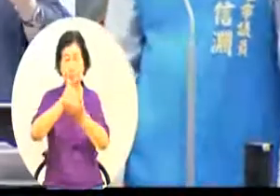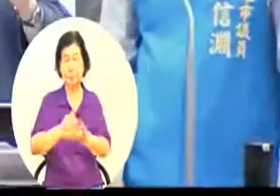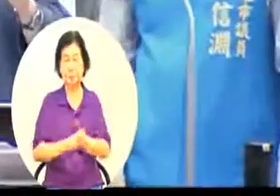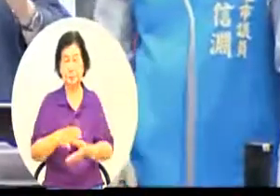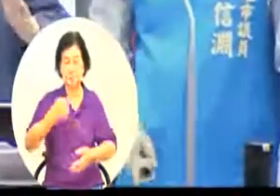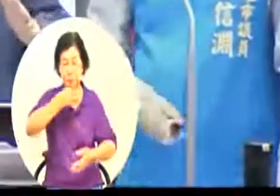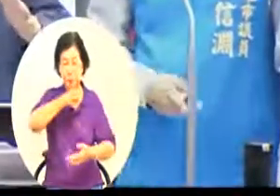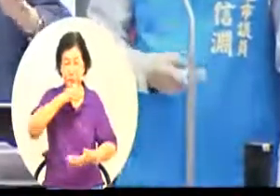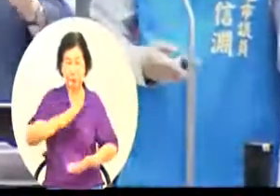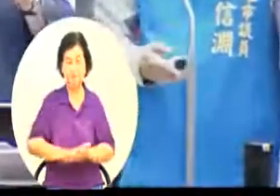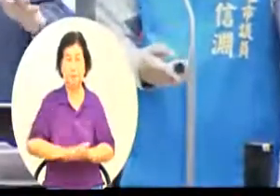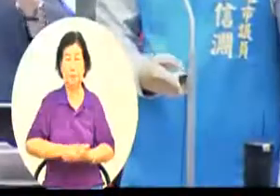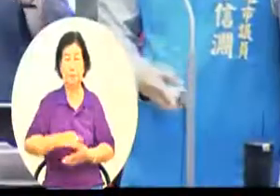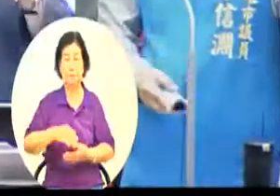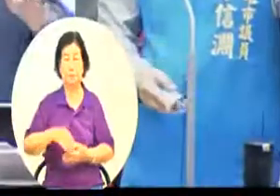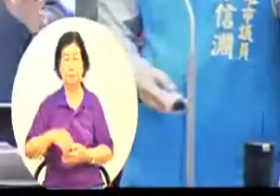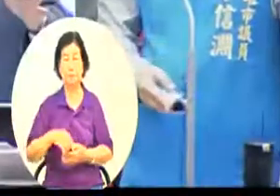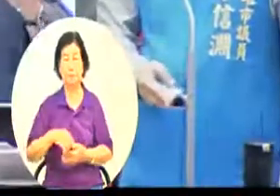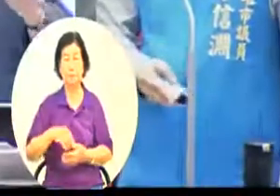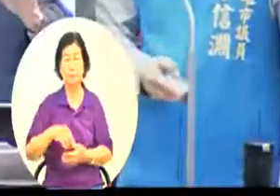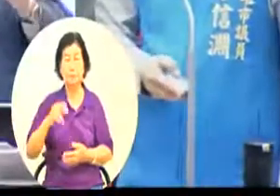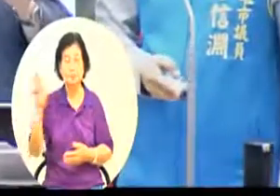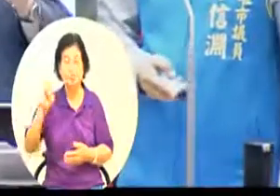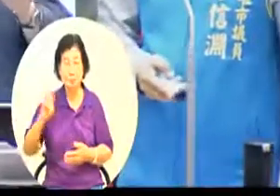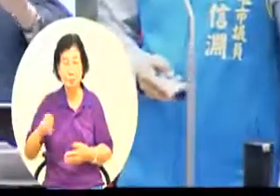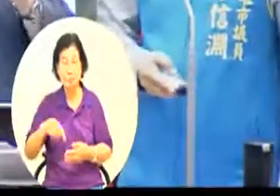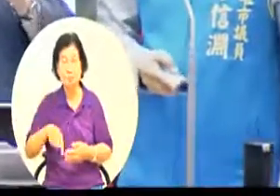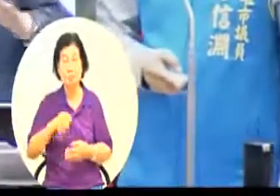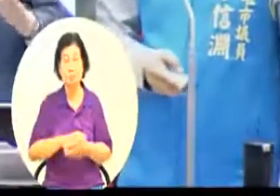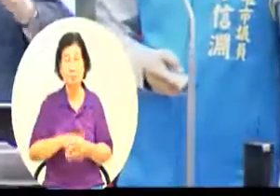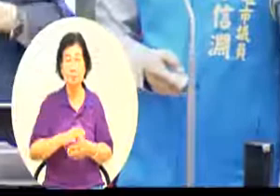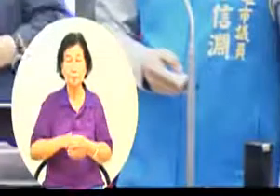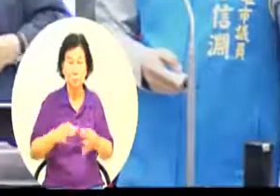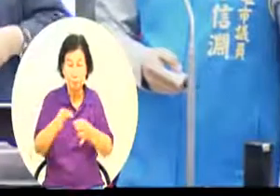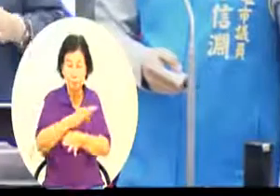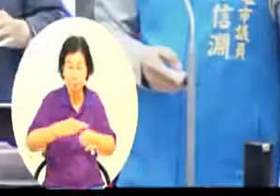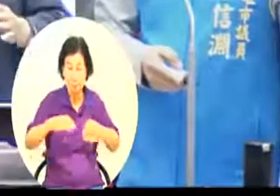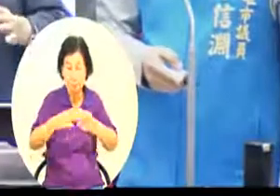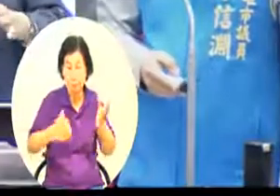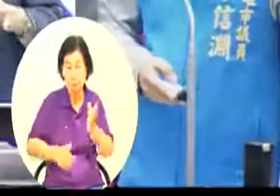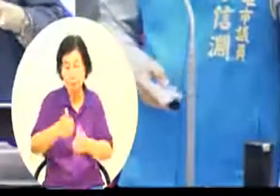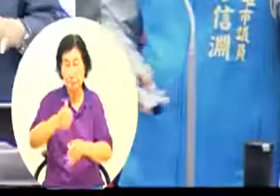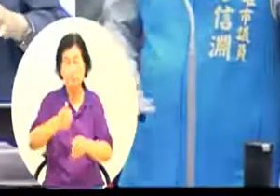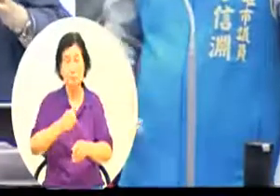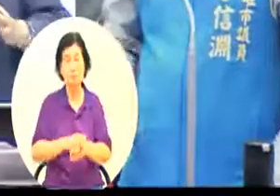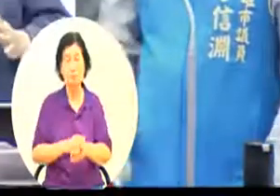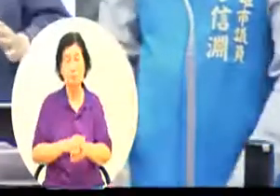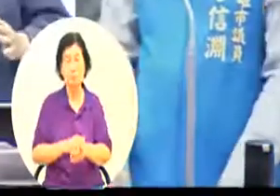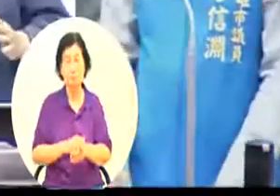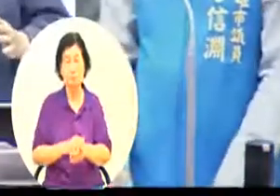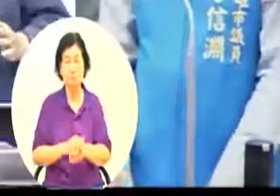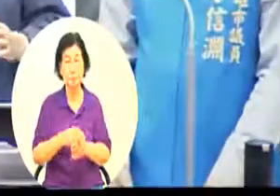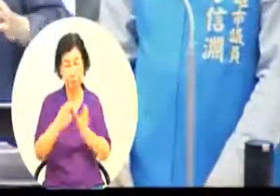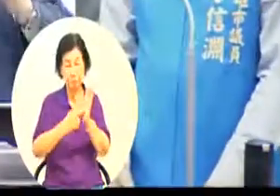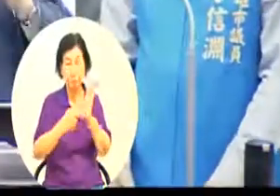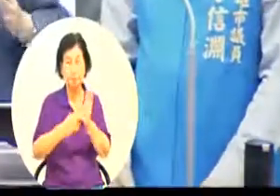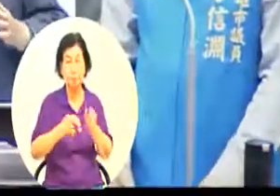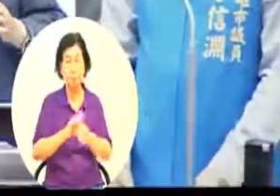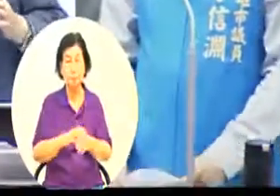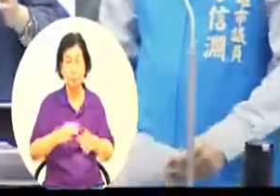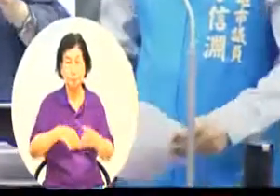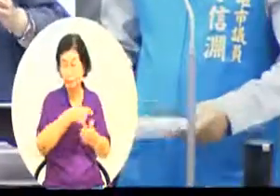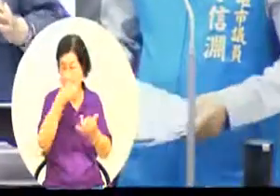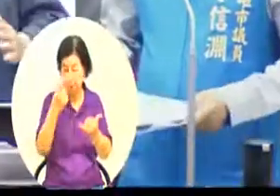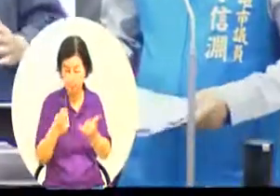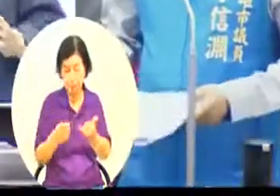经济部的部长都是很清楚的说明，告整个台湾，我们会尽最大的力量，因为台